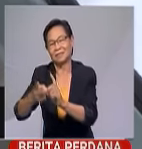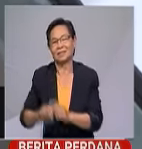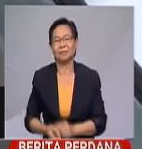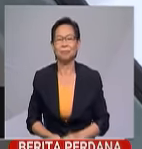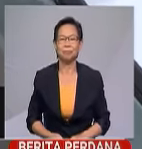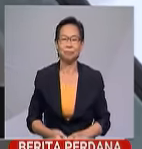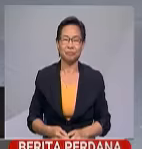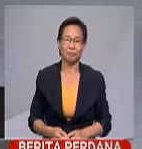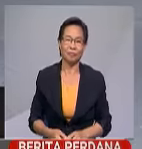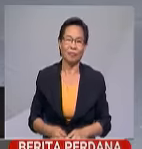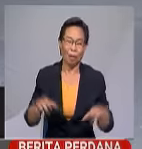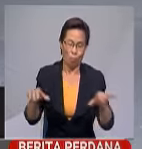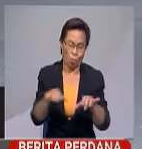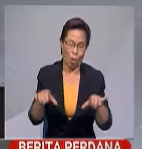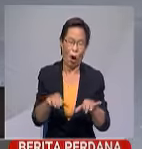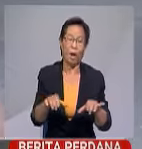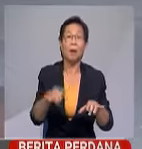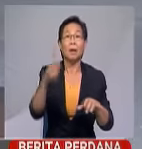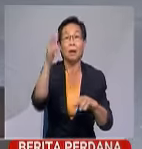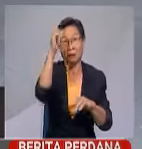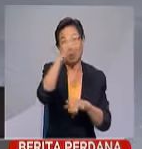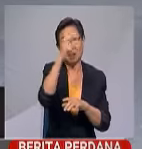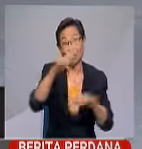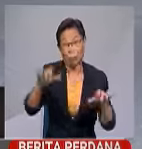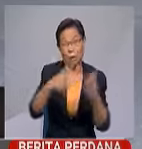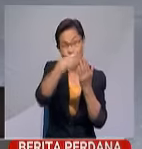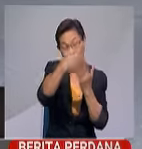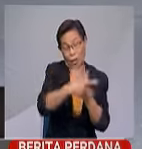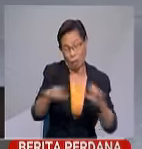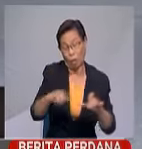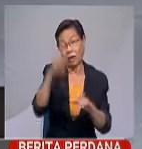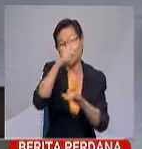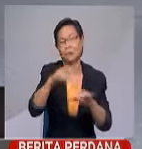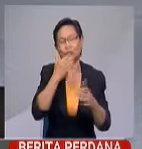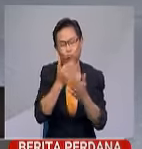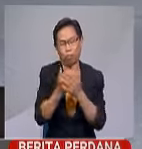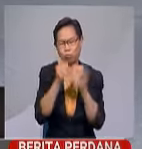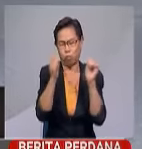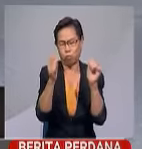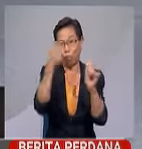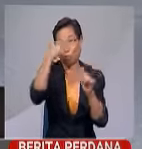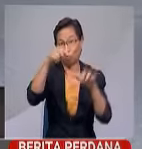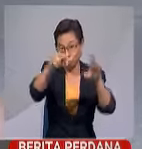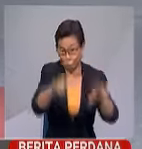Program yang dilakukan oleh kerajaan ini memang baik bagi rakyat.